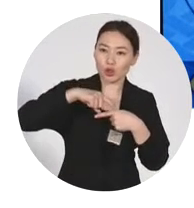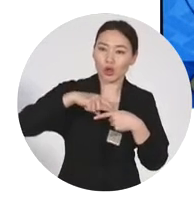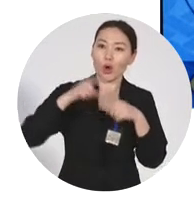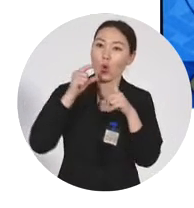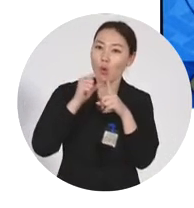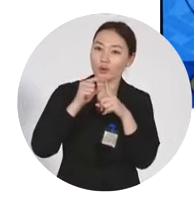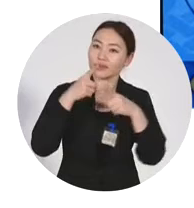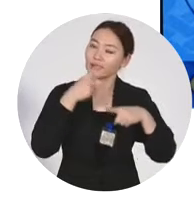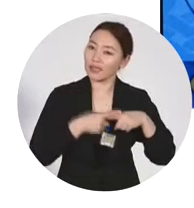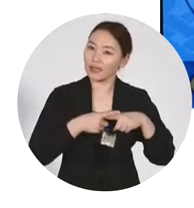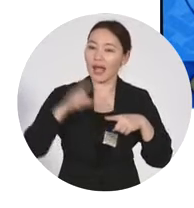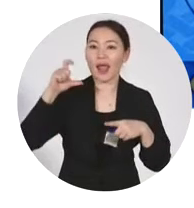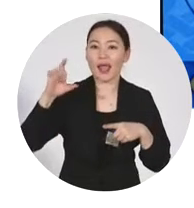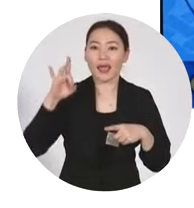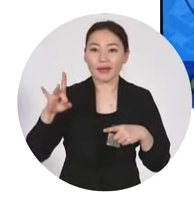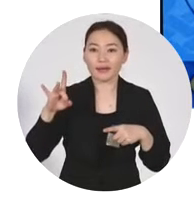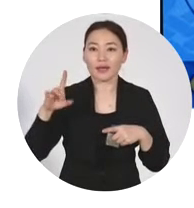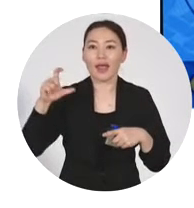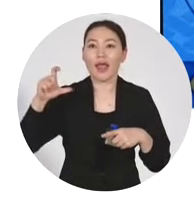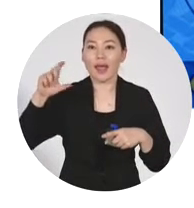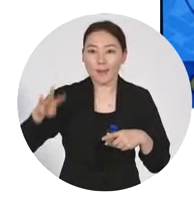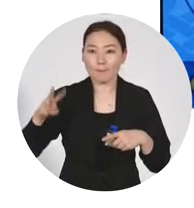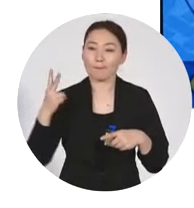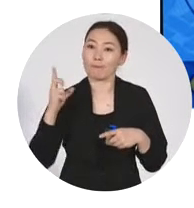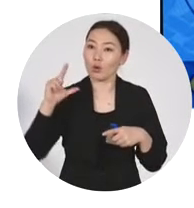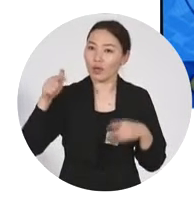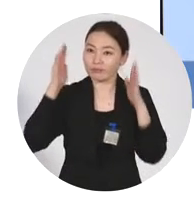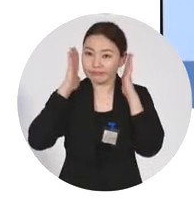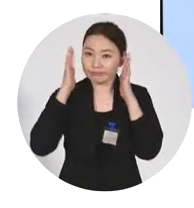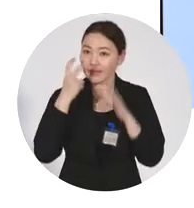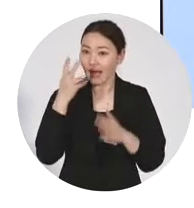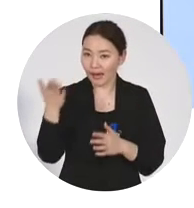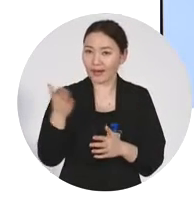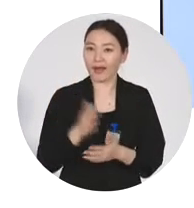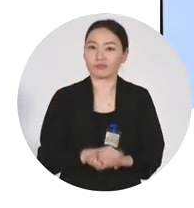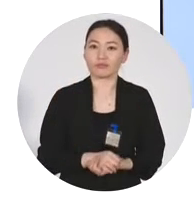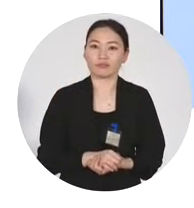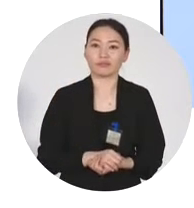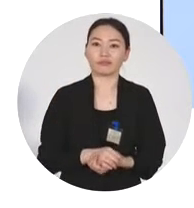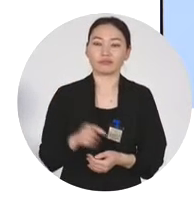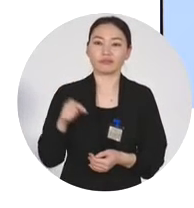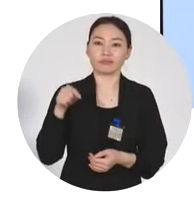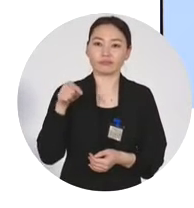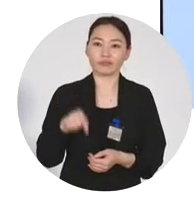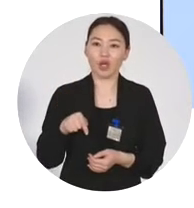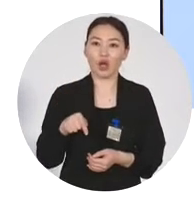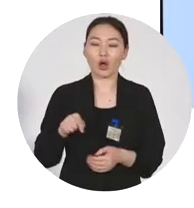нөхцлөө үгэн залгахдаа эримиг нь харгалзан бичгээ бас мартаж болохгүй шүү. За одоо бүгдээрээ үтсэн